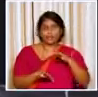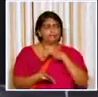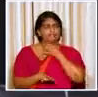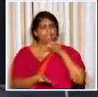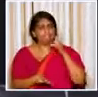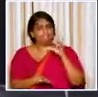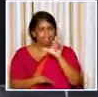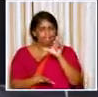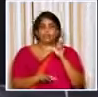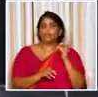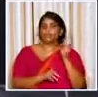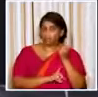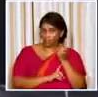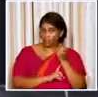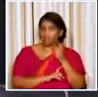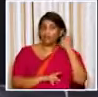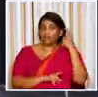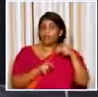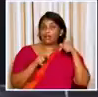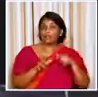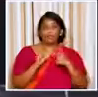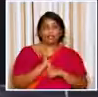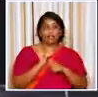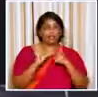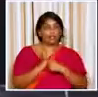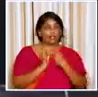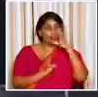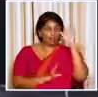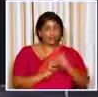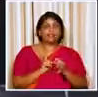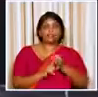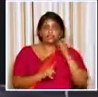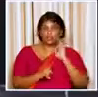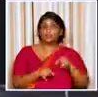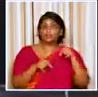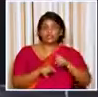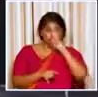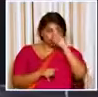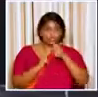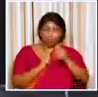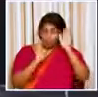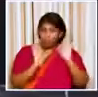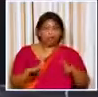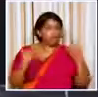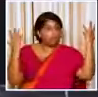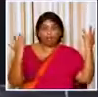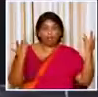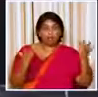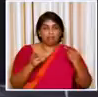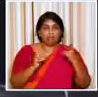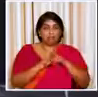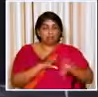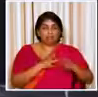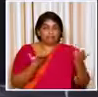ඉන්නවා ආර්ථිකේ. ඒ නිසා අද 52ක් ගෙනල්ලා දිනනවා ජනාධිපතිතුමා. මේක මට මේ සතියෙම කරගන්න ඕන නැත්නම් මට මගේ බඩබුරුල් වෙනවා